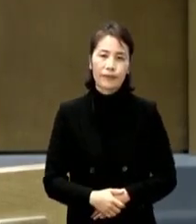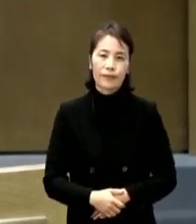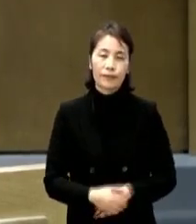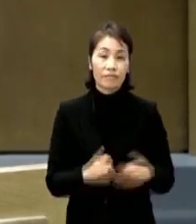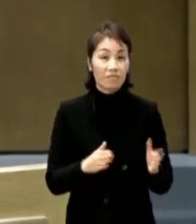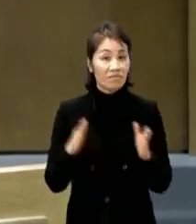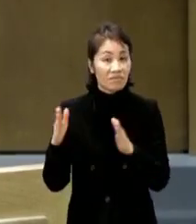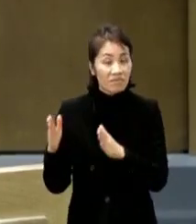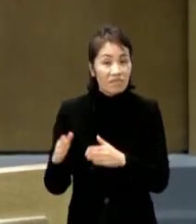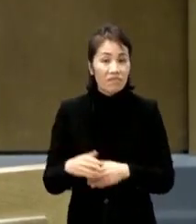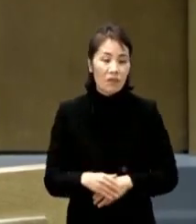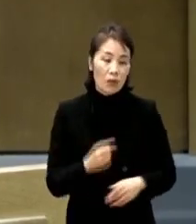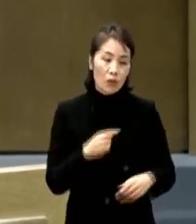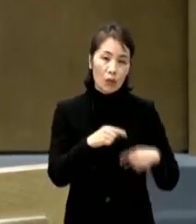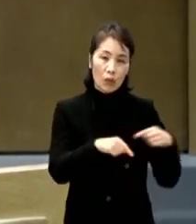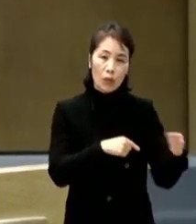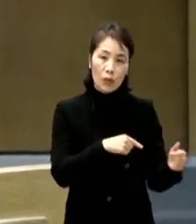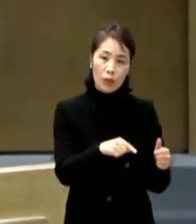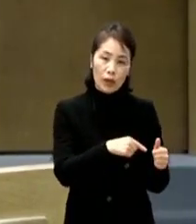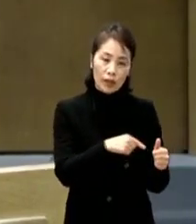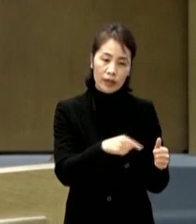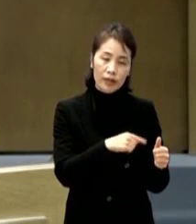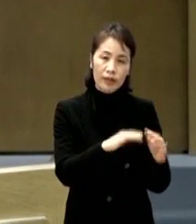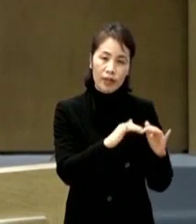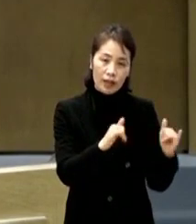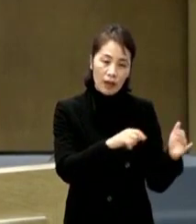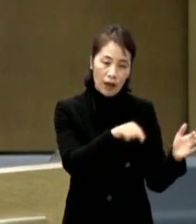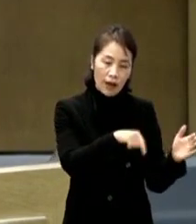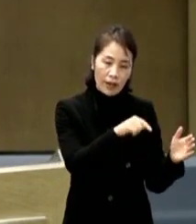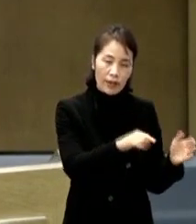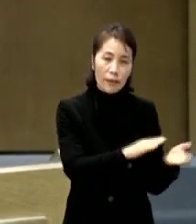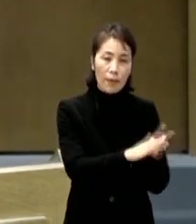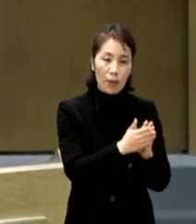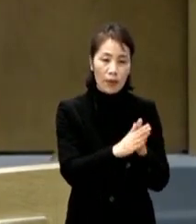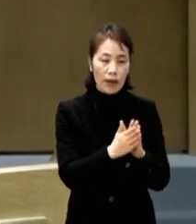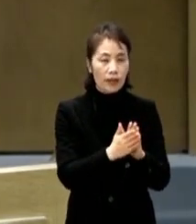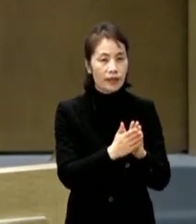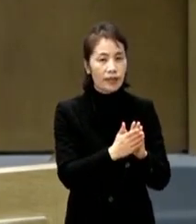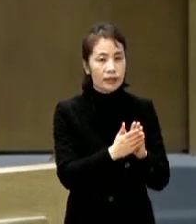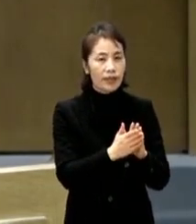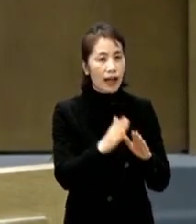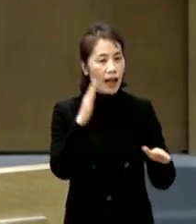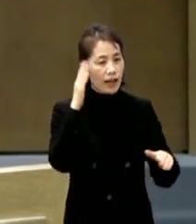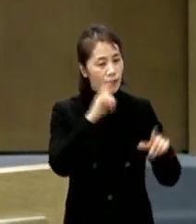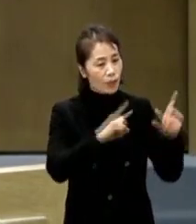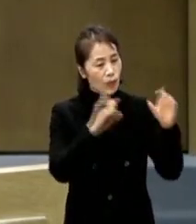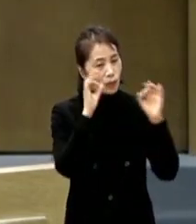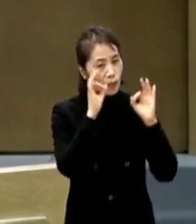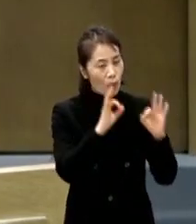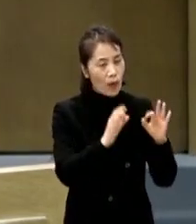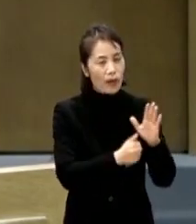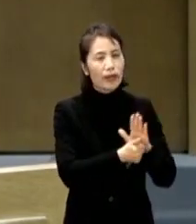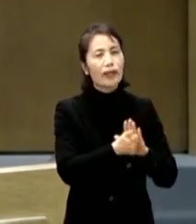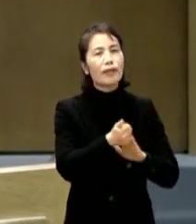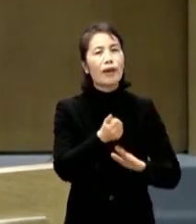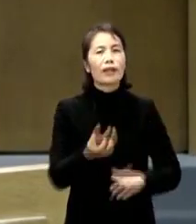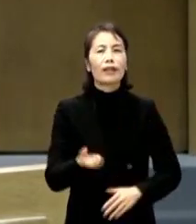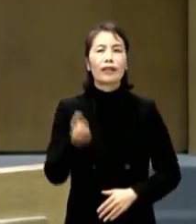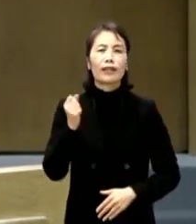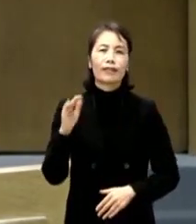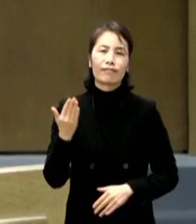한편으로는 교육 현장에서 변화하는 학생들의 모습을 보면서 희망을 발견할 수 있는 한 해이기도